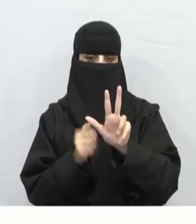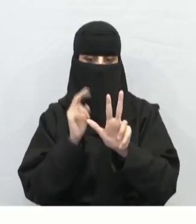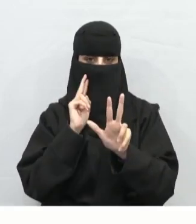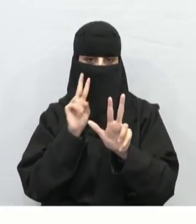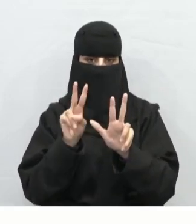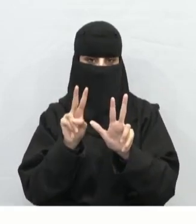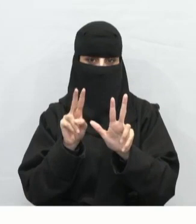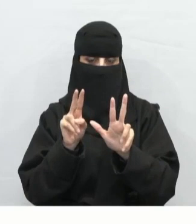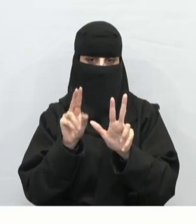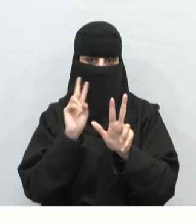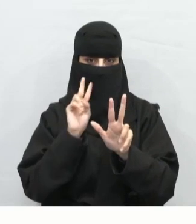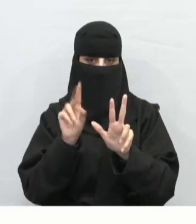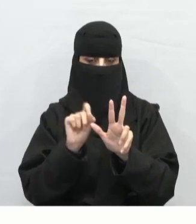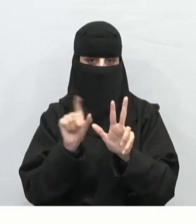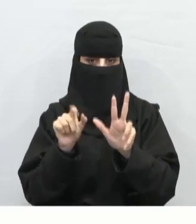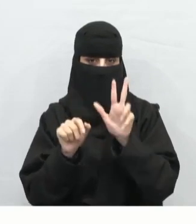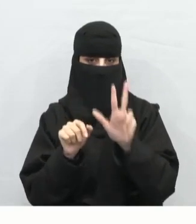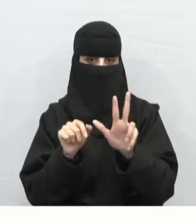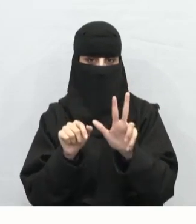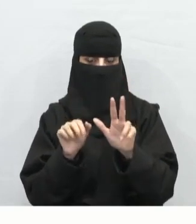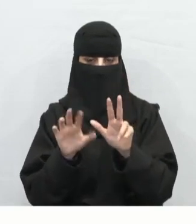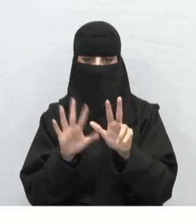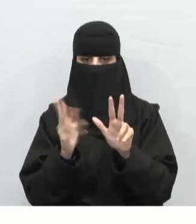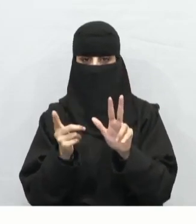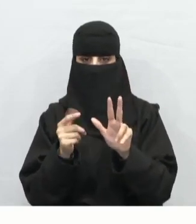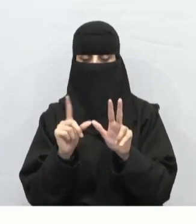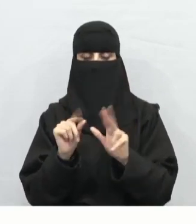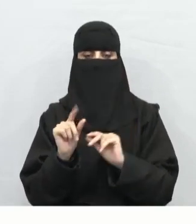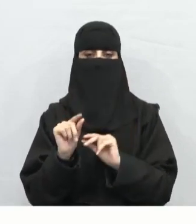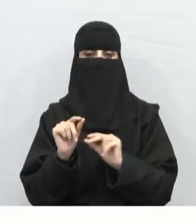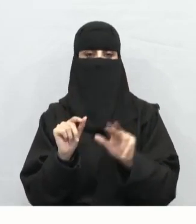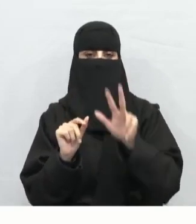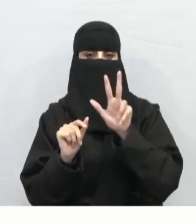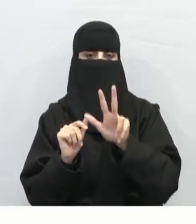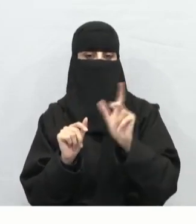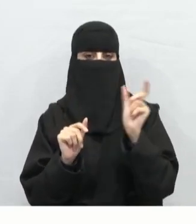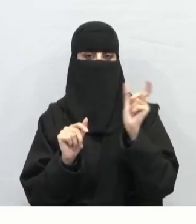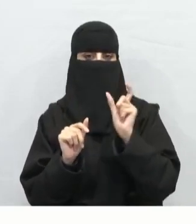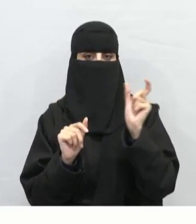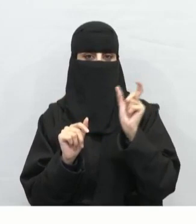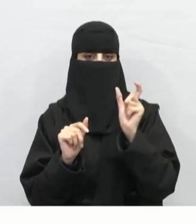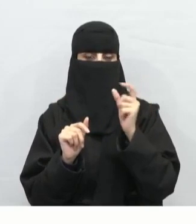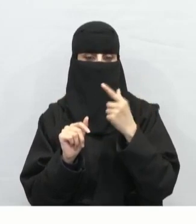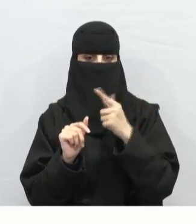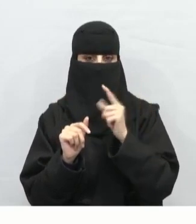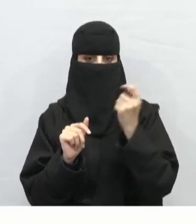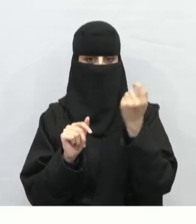ما هذه اللام احسنتم اللام القمريه تكتب